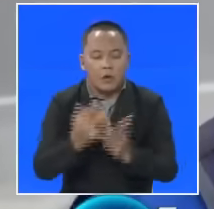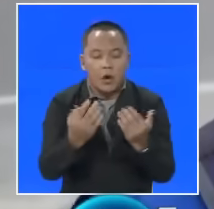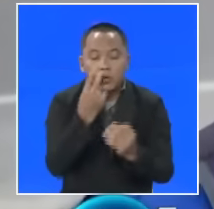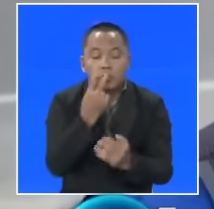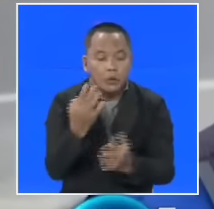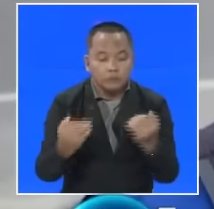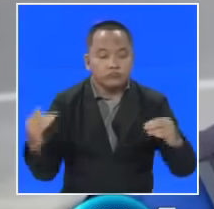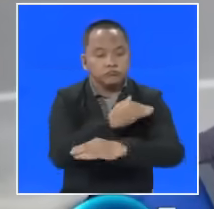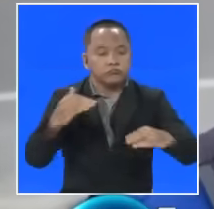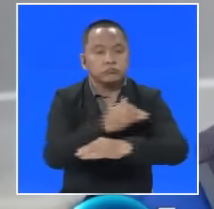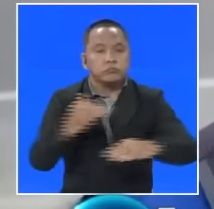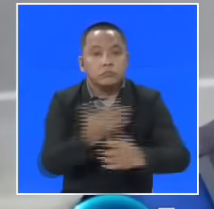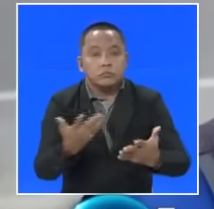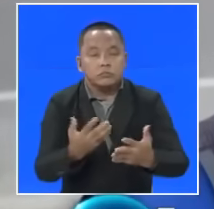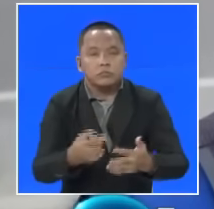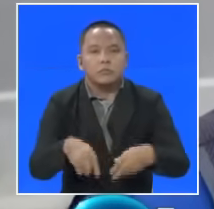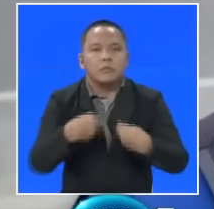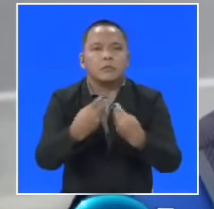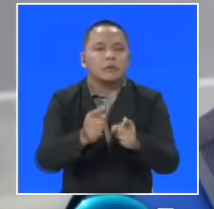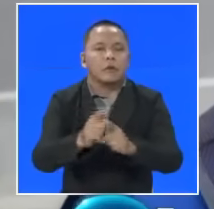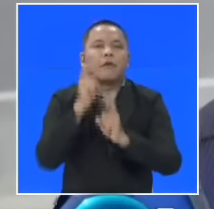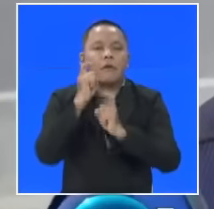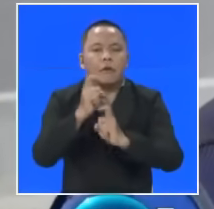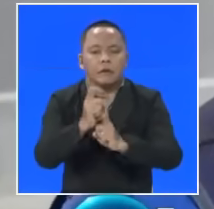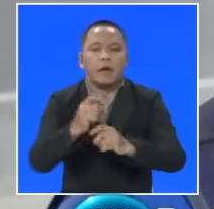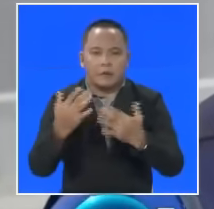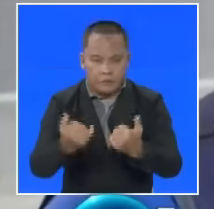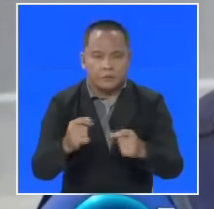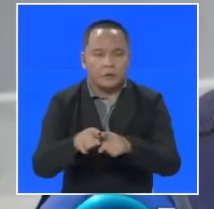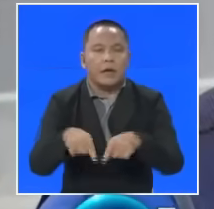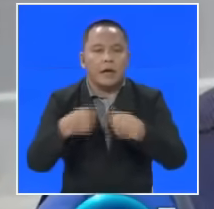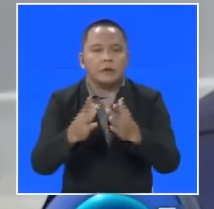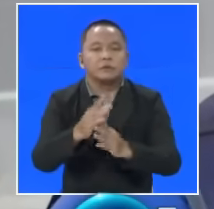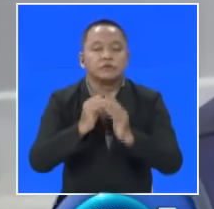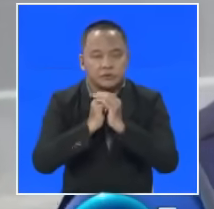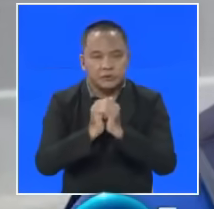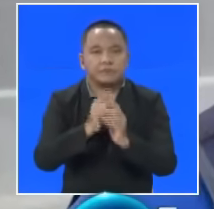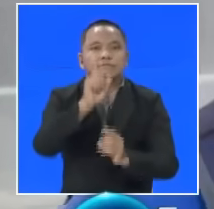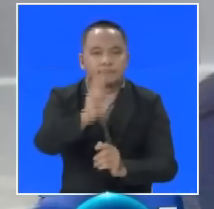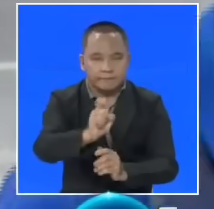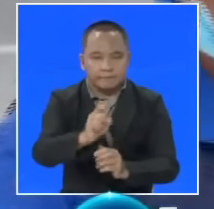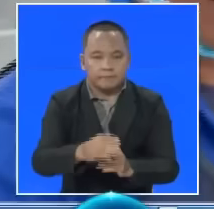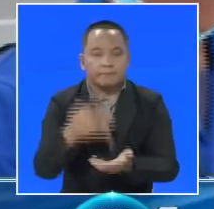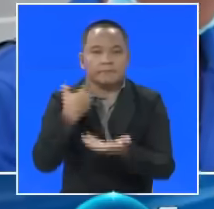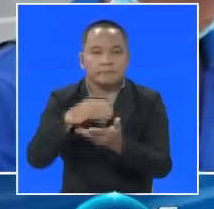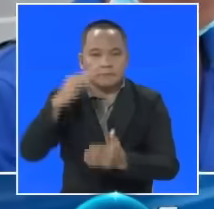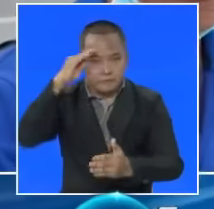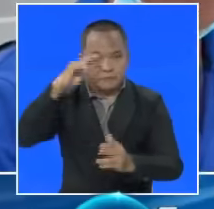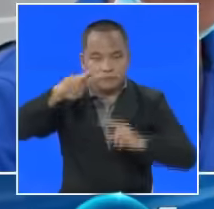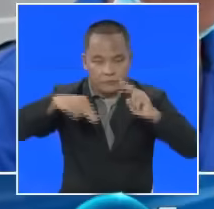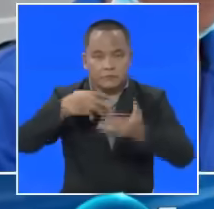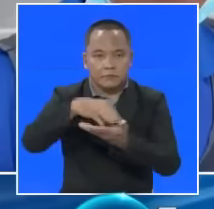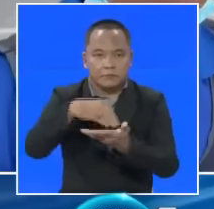ถอ่ะ นั่นน่ะสิคะนี่ก็เลยทำให้เกิดอุบัติเหตุในครั้งนี้เกิดขึ้นแล้วก็ทำให้คนจีนเสียชีวิตค่ะไปฟังเสียงรปภ.กันหน่อย